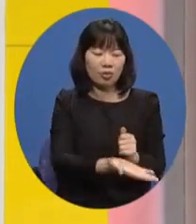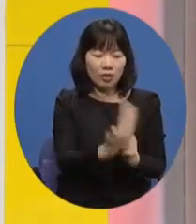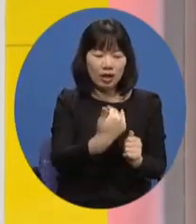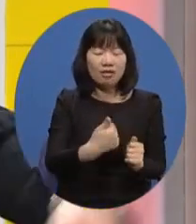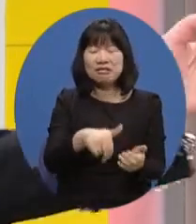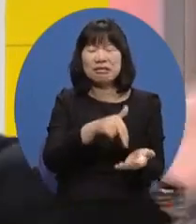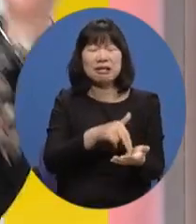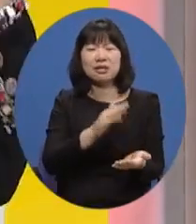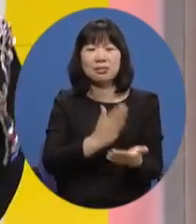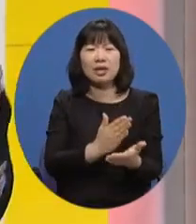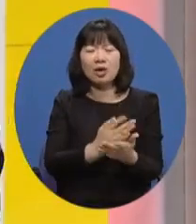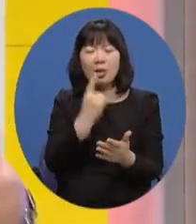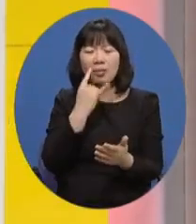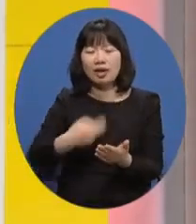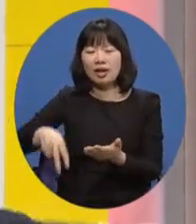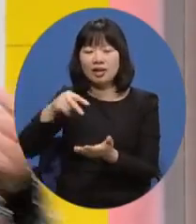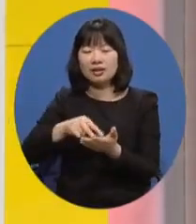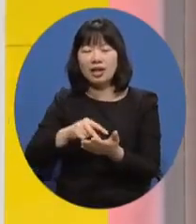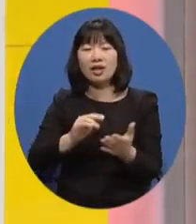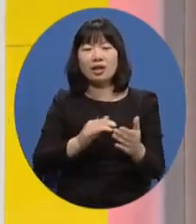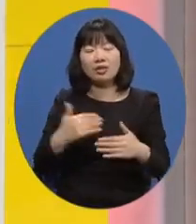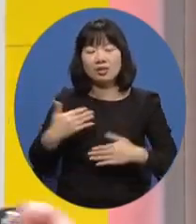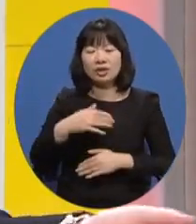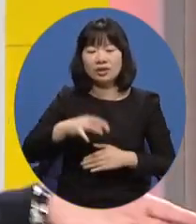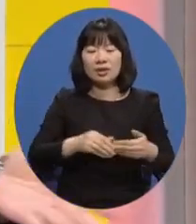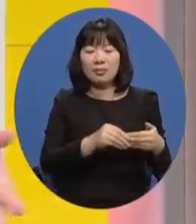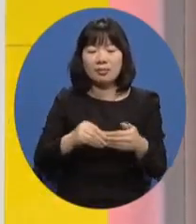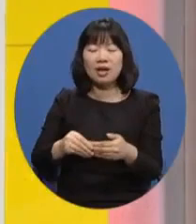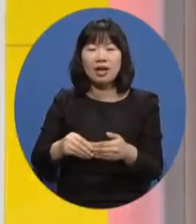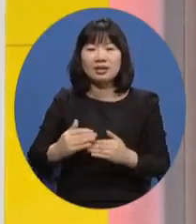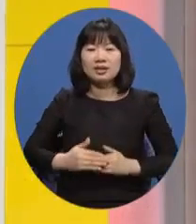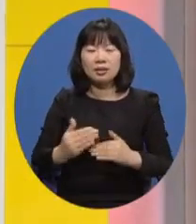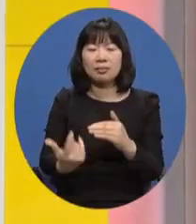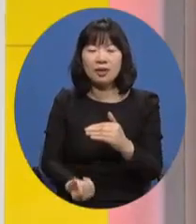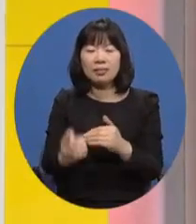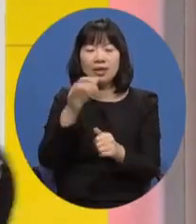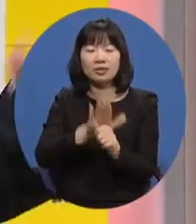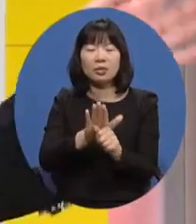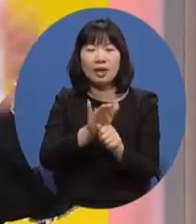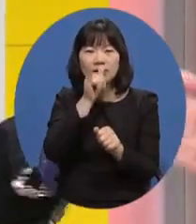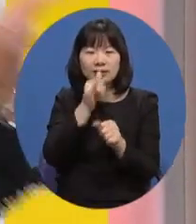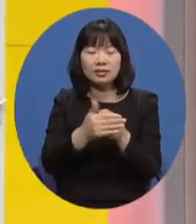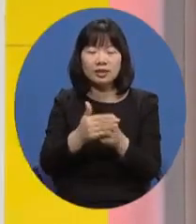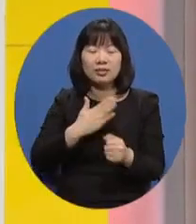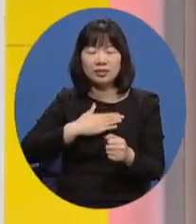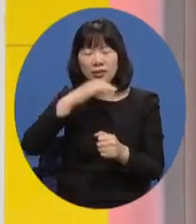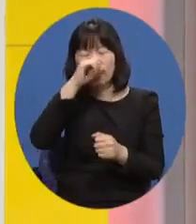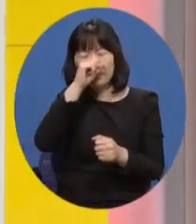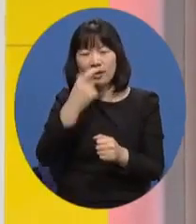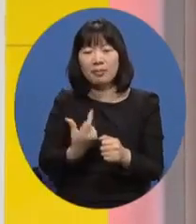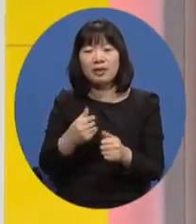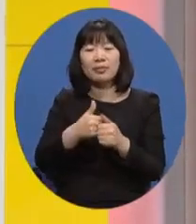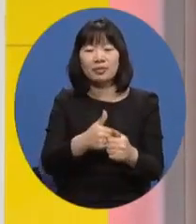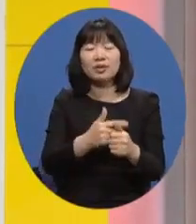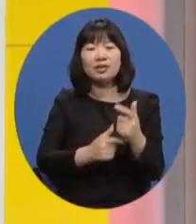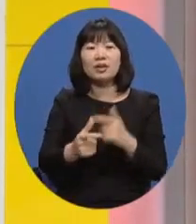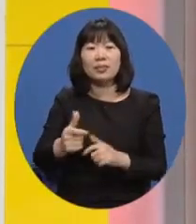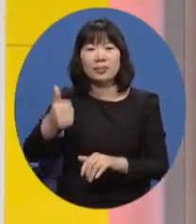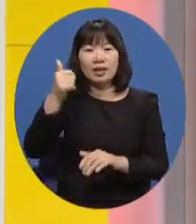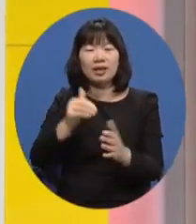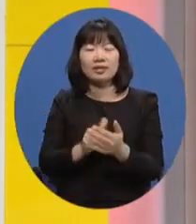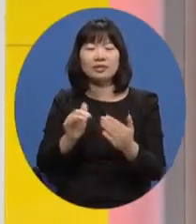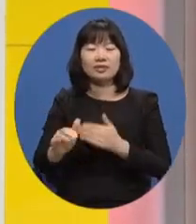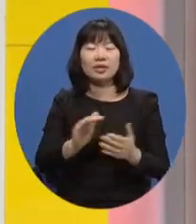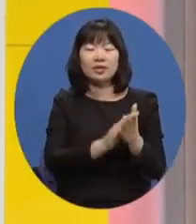일어나 하지 말고 엄마가 딱 일으켜서 욕실로 데리고 가서 그 진행을 빨리빨리 도와줘서 기분 좋게 해서 얼른 보내는 게 나아요. 그리고